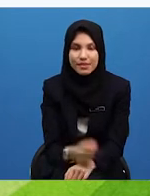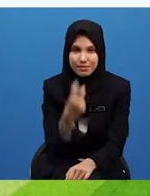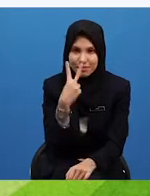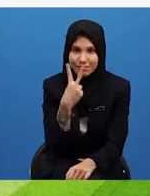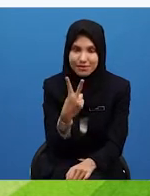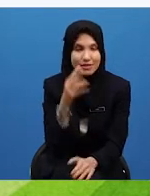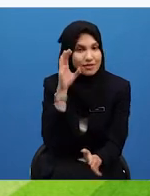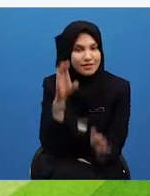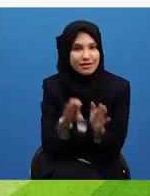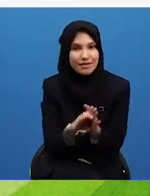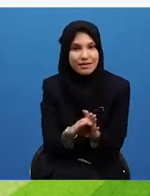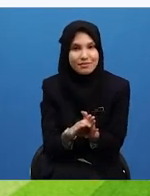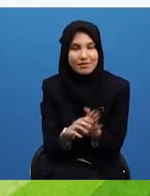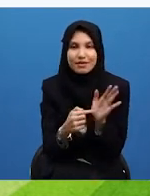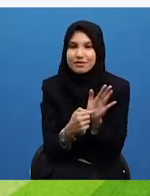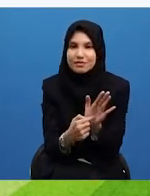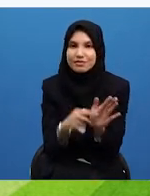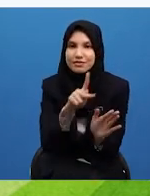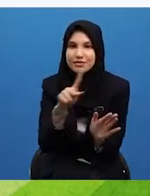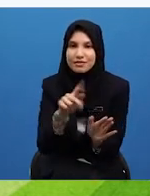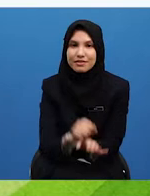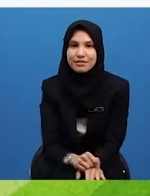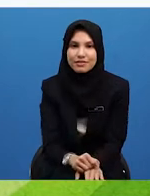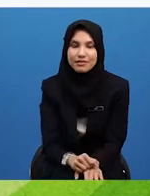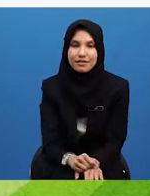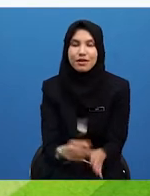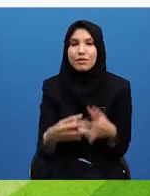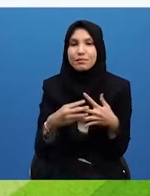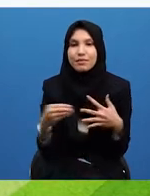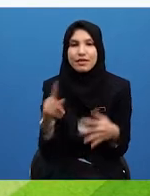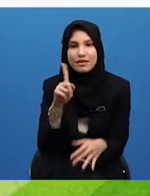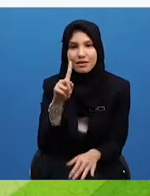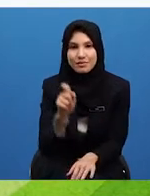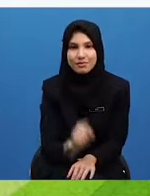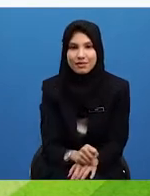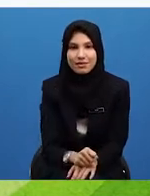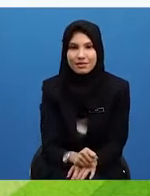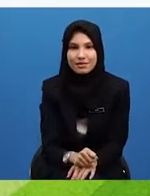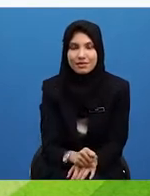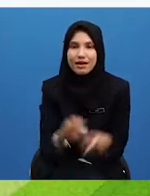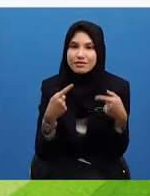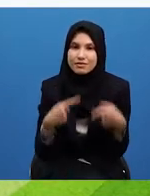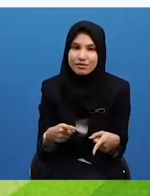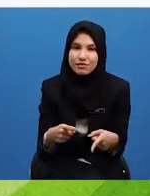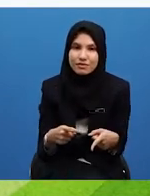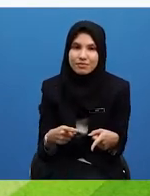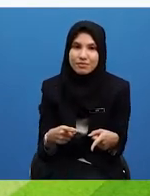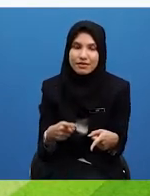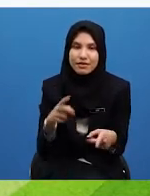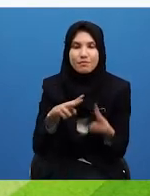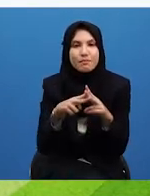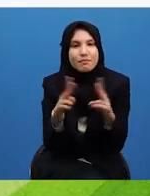yang ditunjukkan Hai kamu pilih yang manakah jawaban yang paling